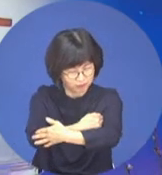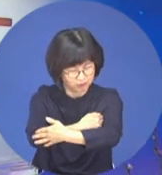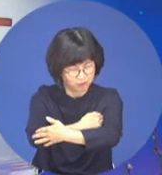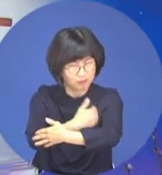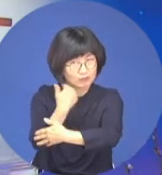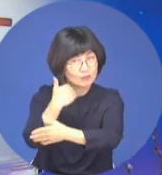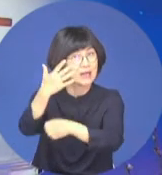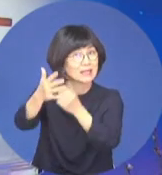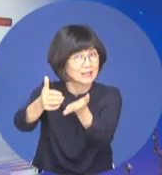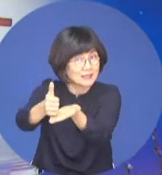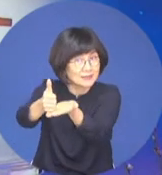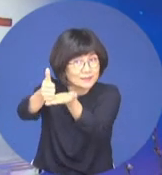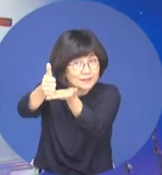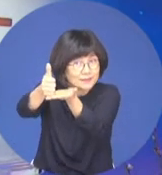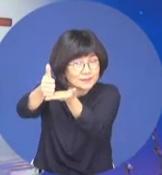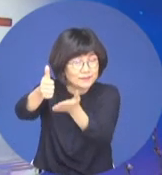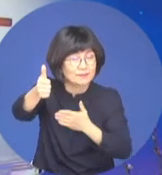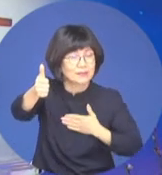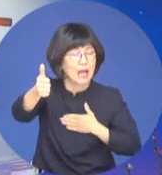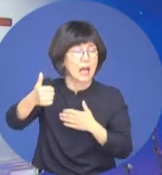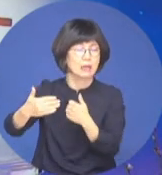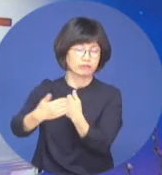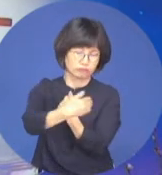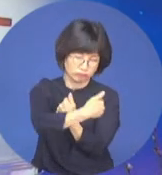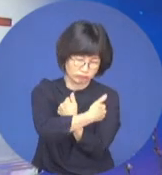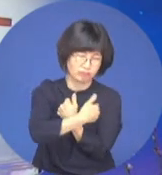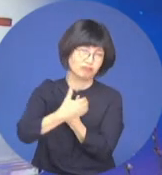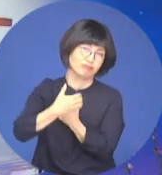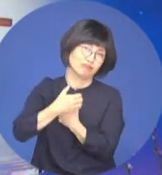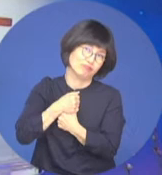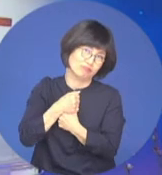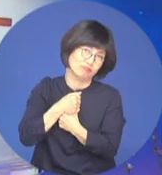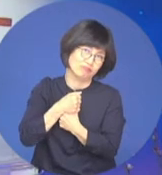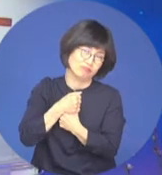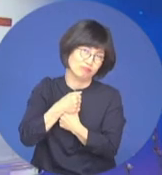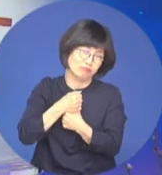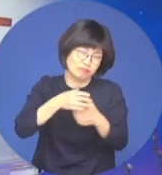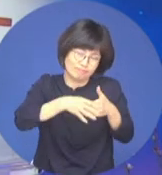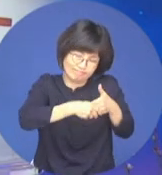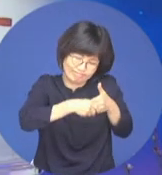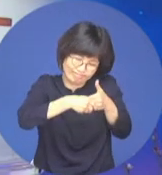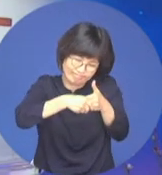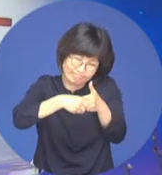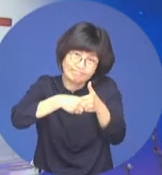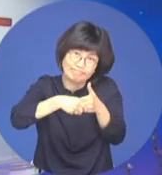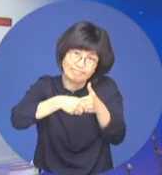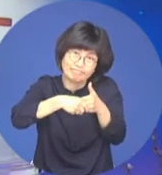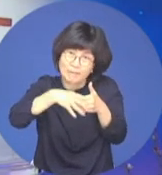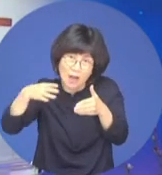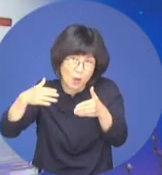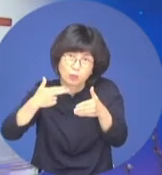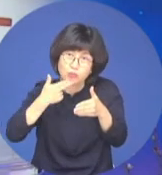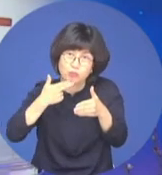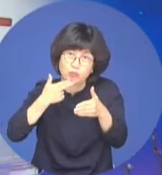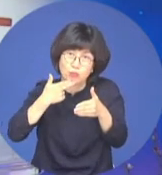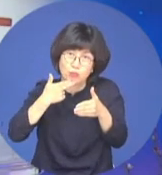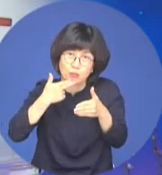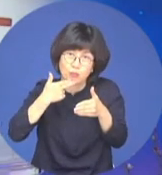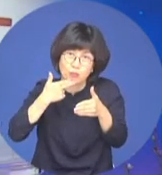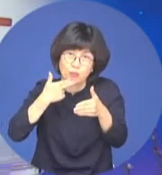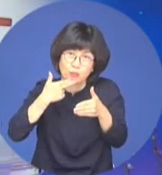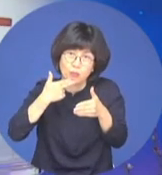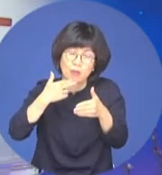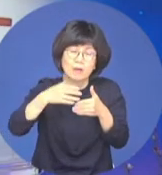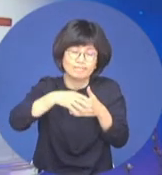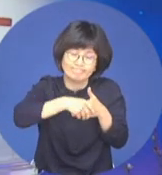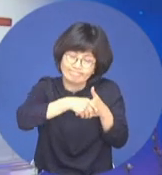나를 붙잡아 주시는 분, 단 한순간도 손에서 놓지 아니하시고 뭐 하시는 분?